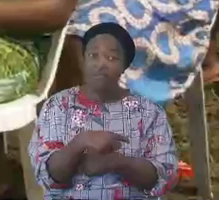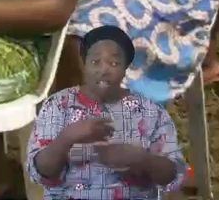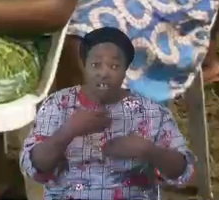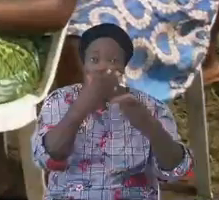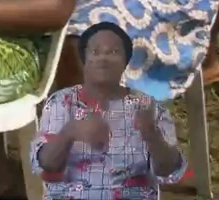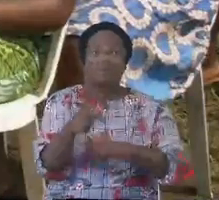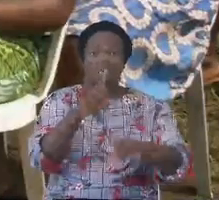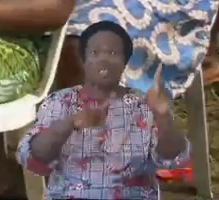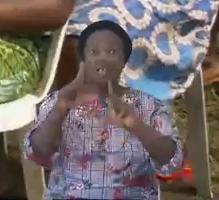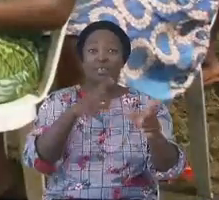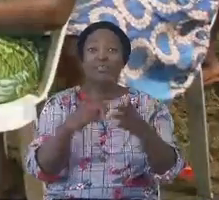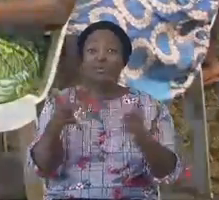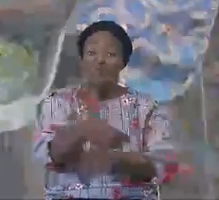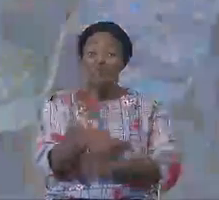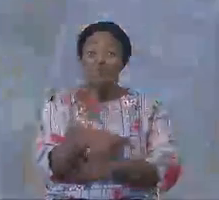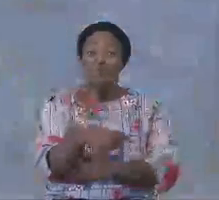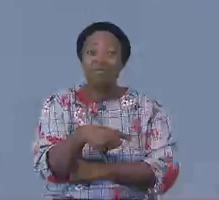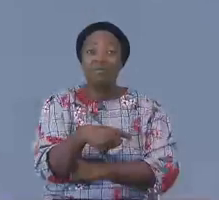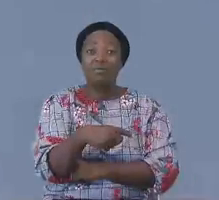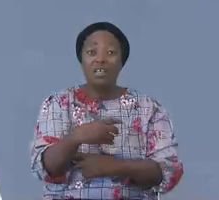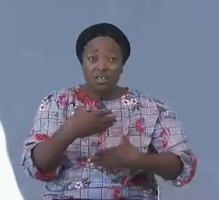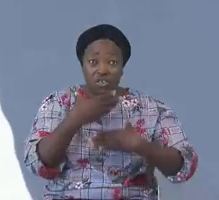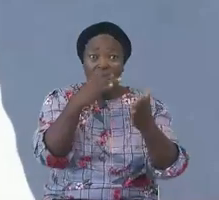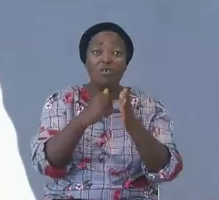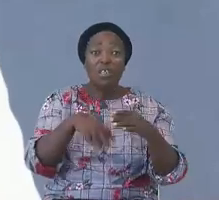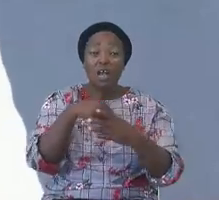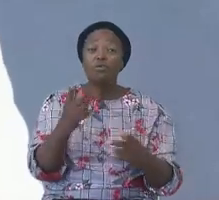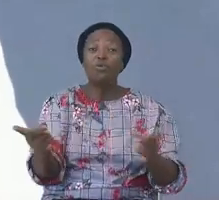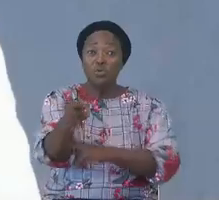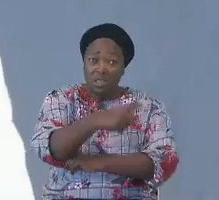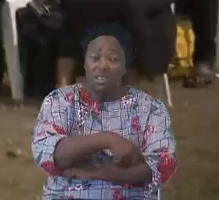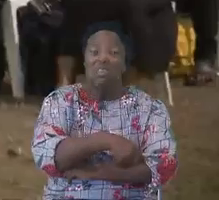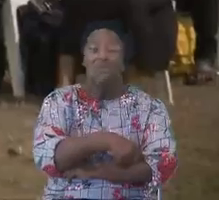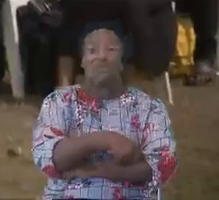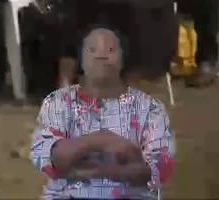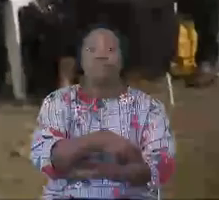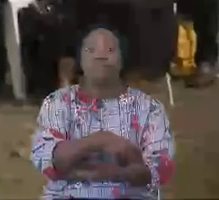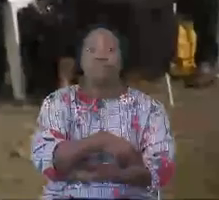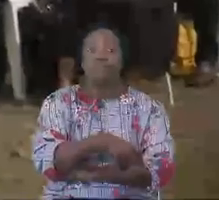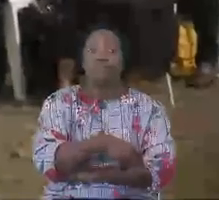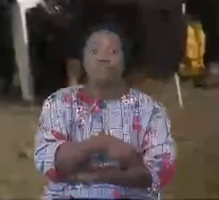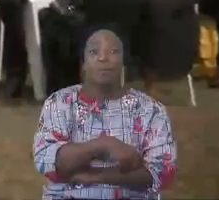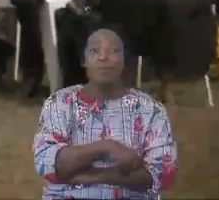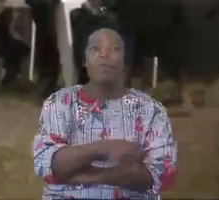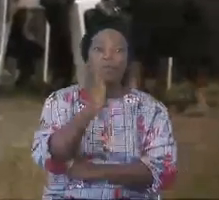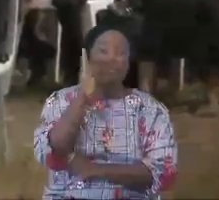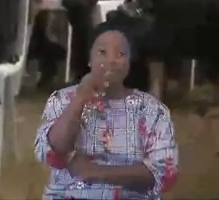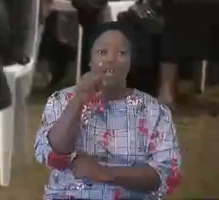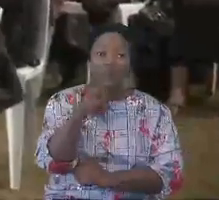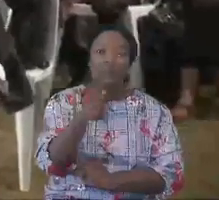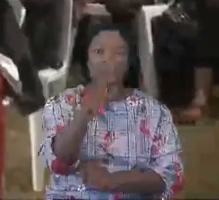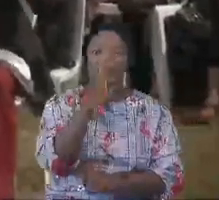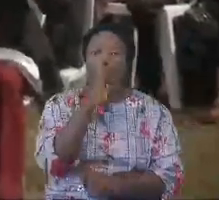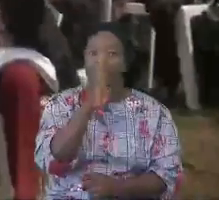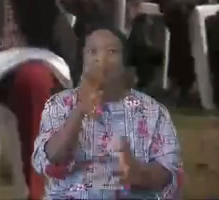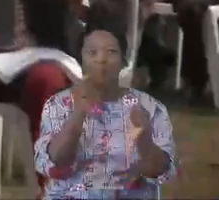dis en vérité, aujourd'hui, quelqu'un crie aujourd'hui, criez-le à haute